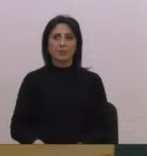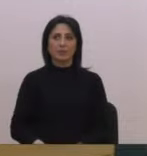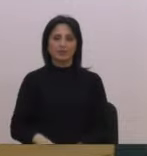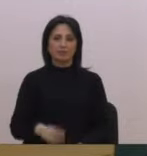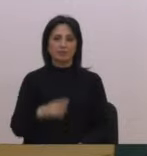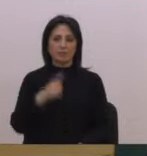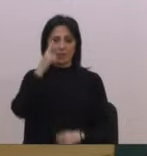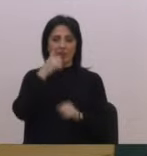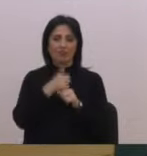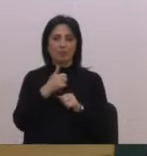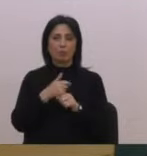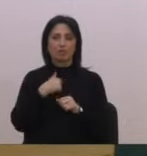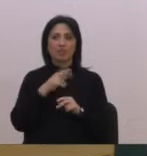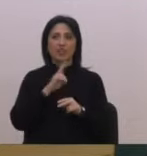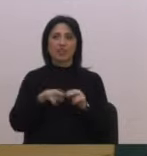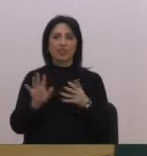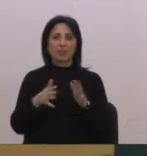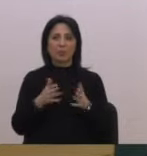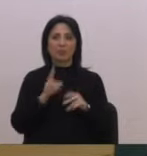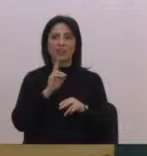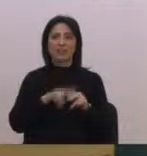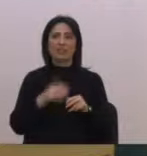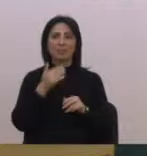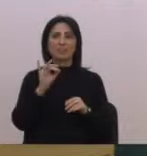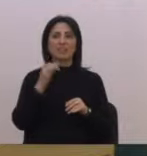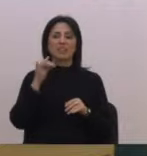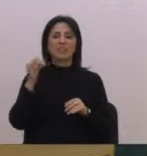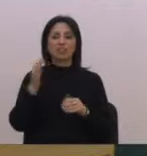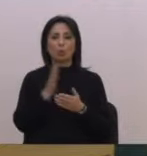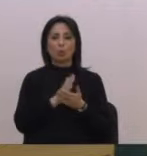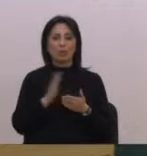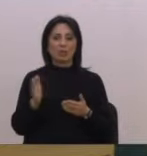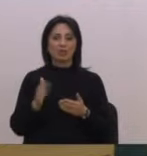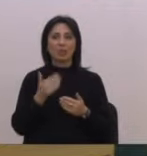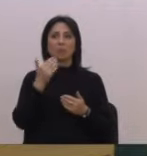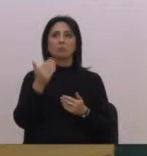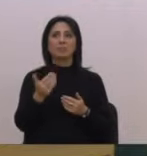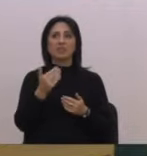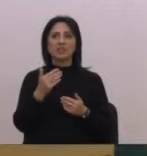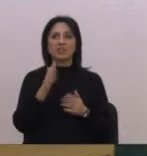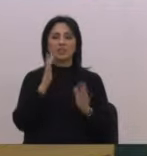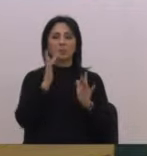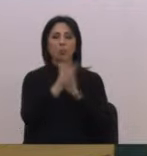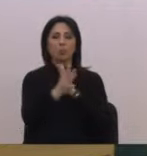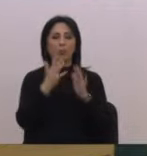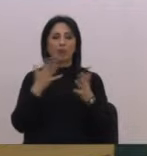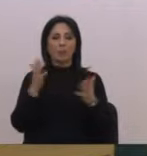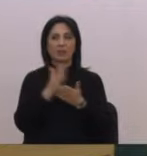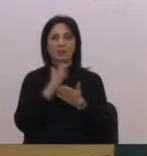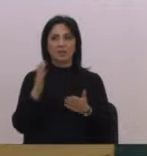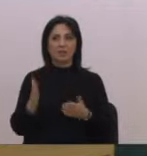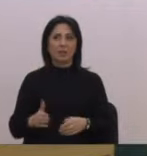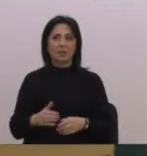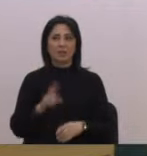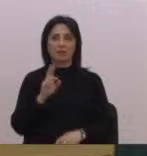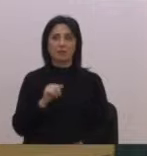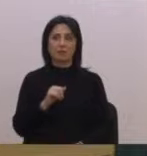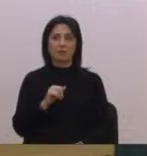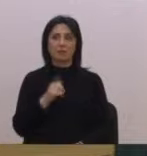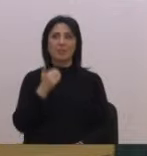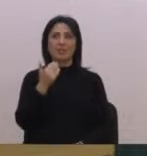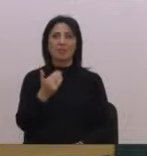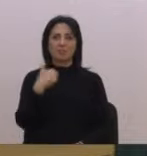თავნებობით ჩვენ დავკარგეთ ბათუმი დავკარგეთ მისი ისტორიული ნაწილი მისი ბულვარი მეცილად და